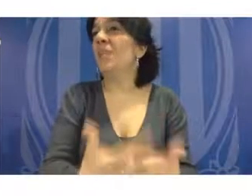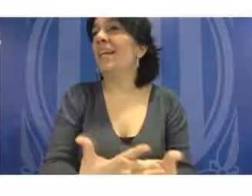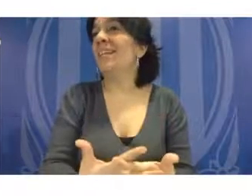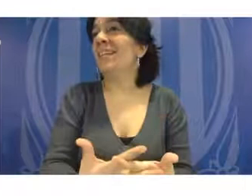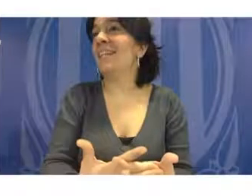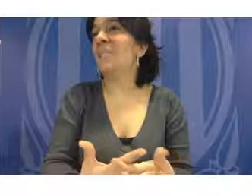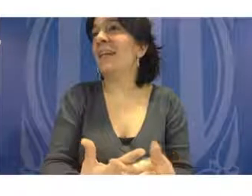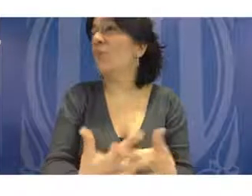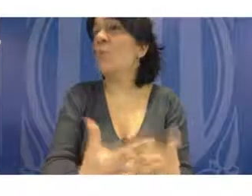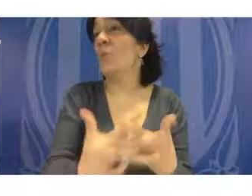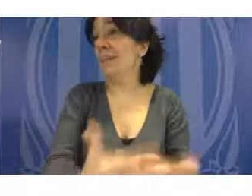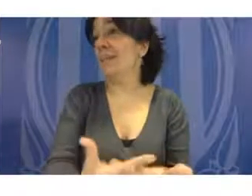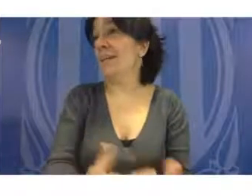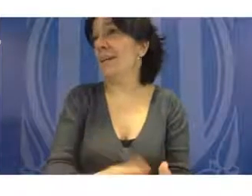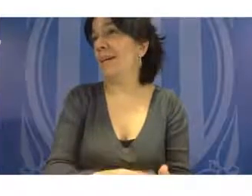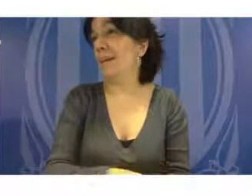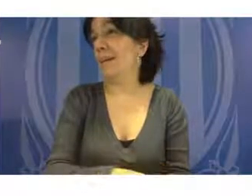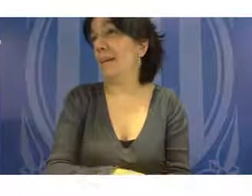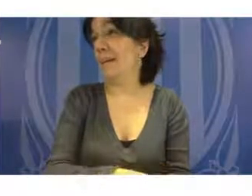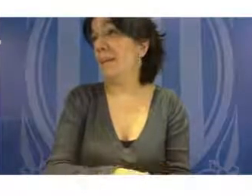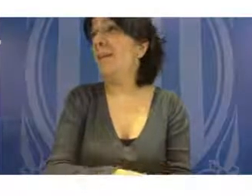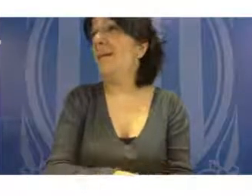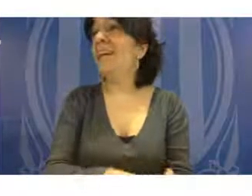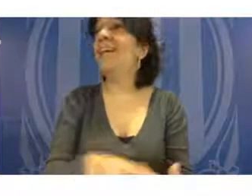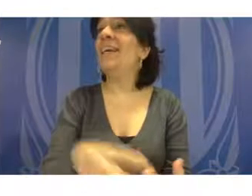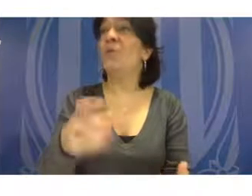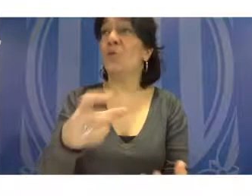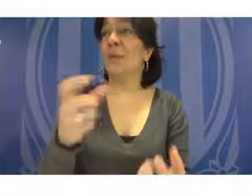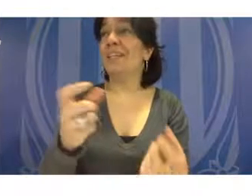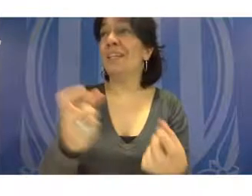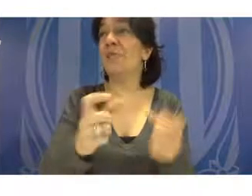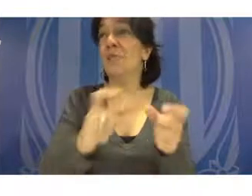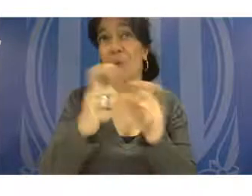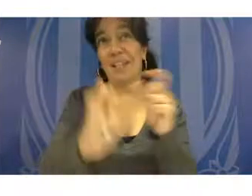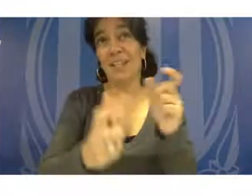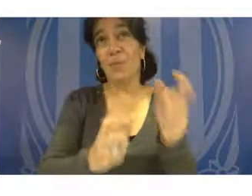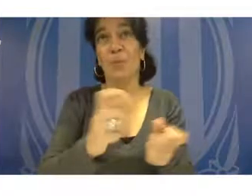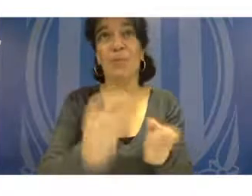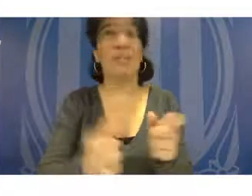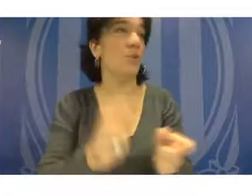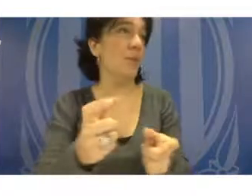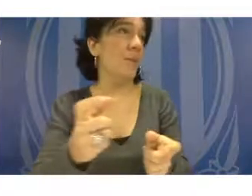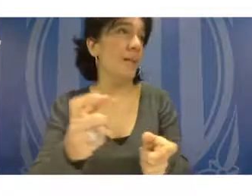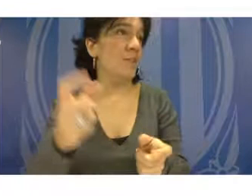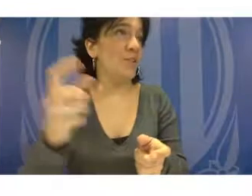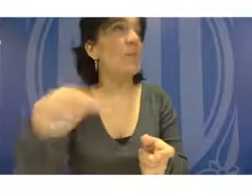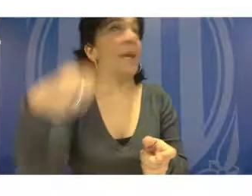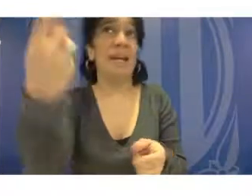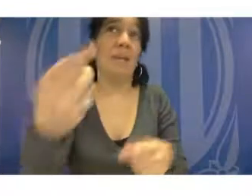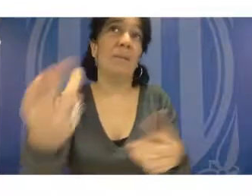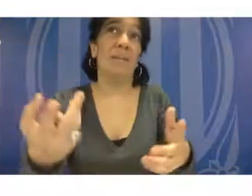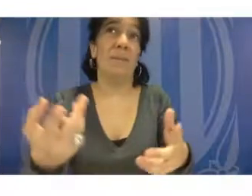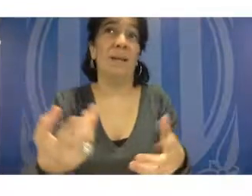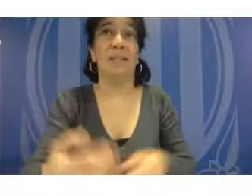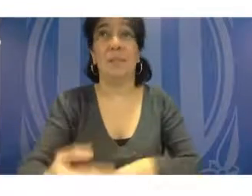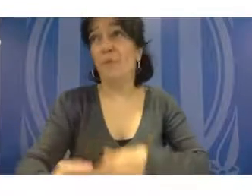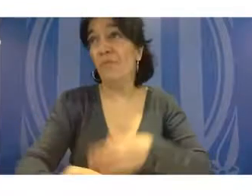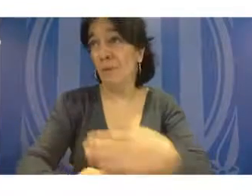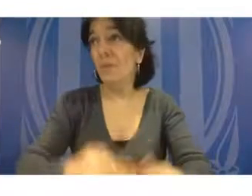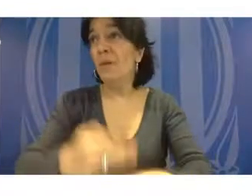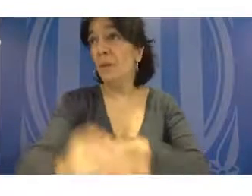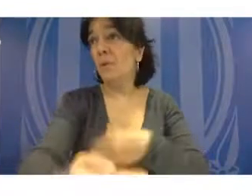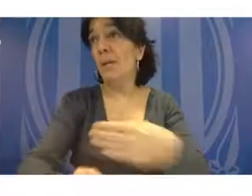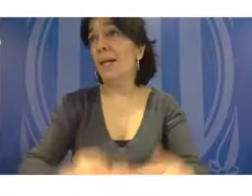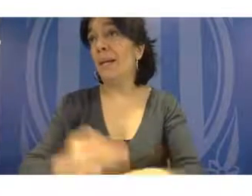també ens donen les gràcies perquè no coneixien aquests indrets i acostumen a ser doncs, bones propostes o recomanacions per aquell cap de setmana. Sempre ho